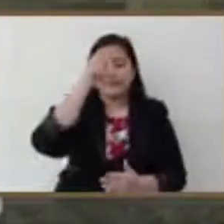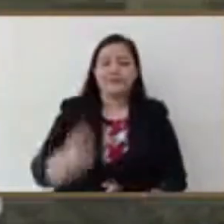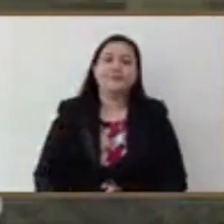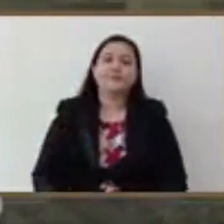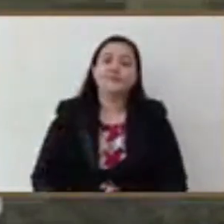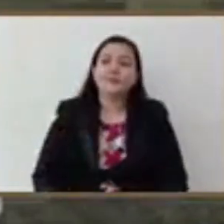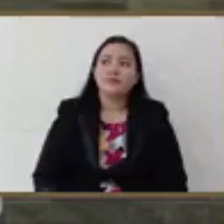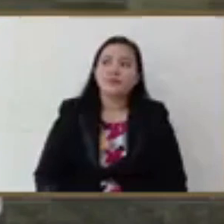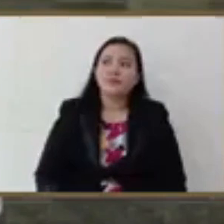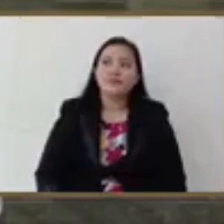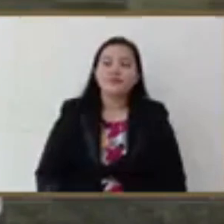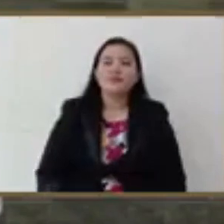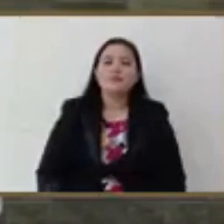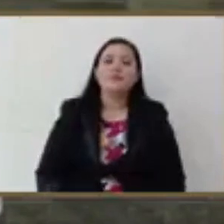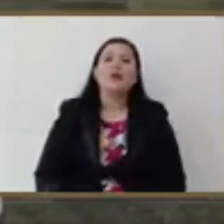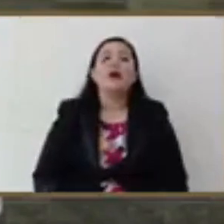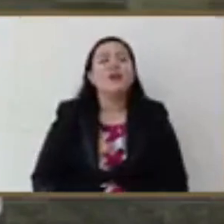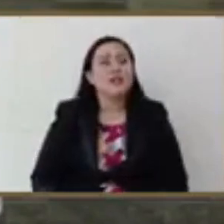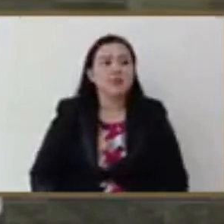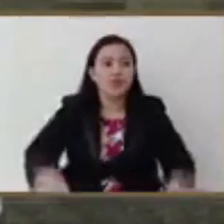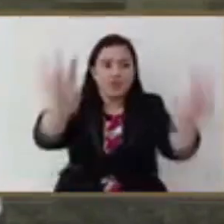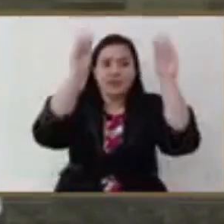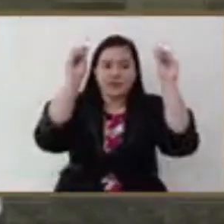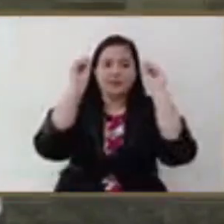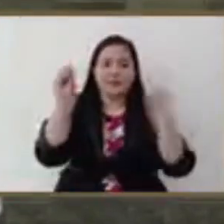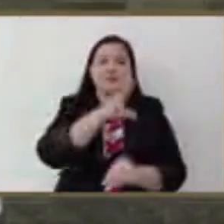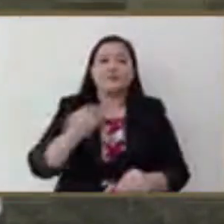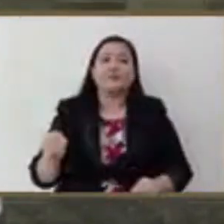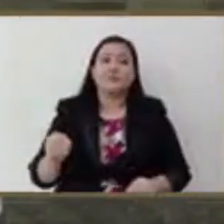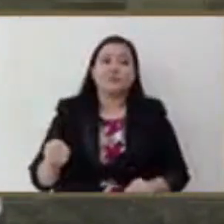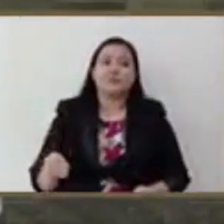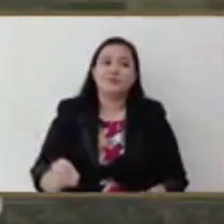teaching and admonishing.